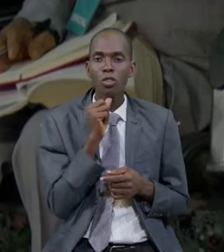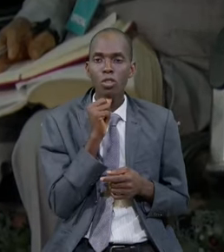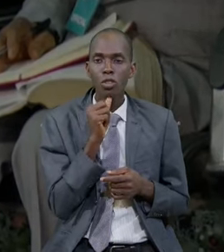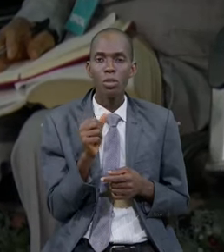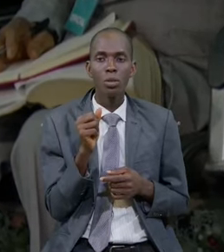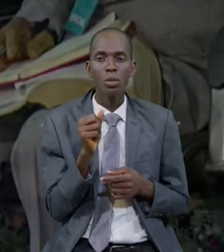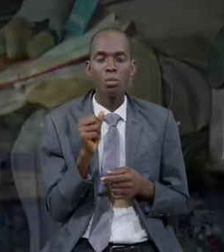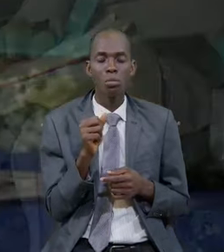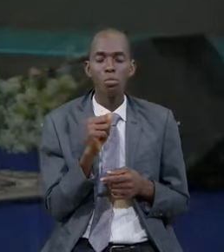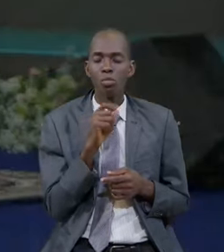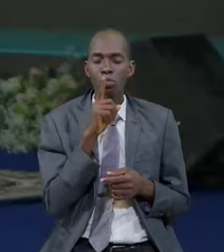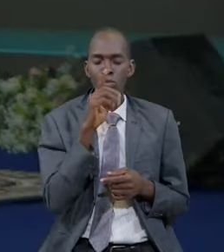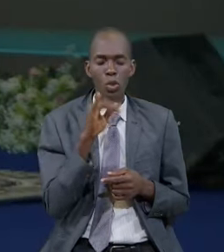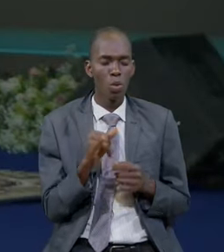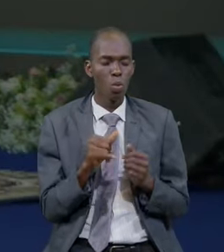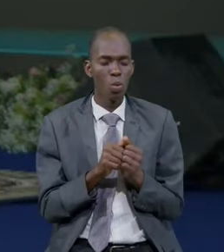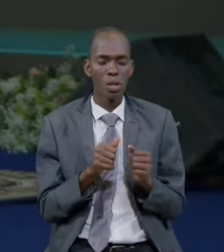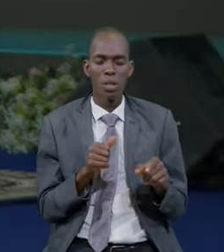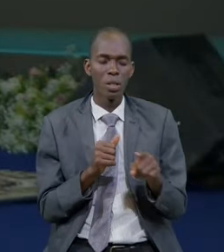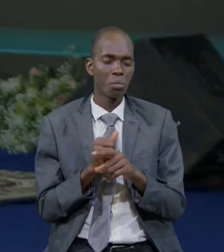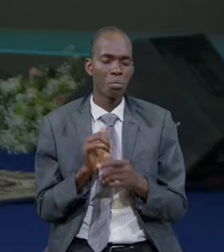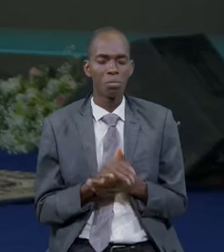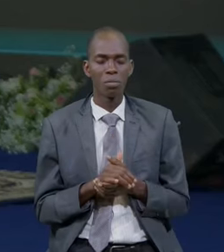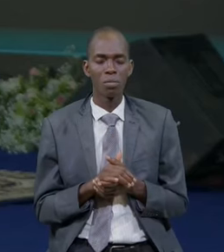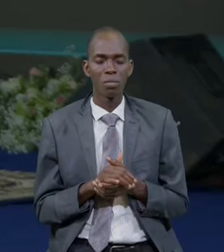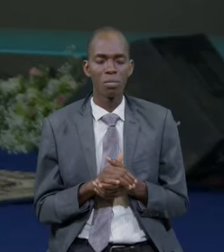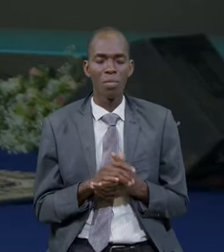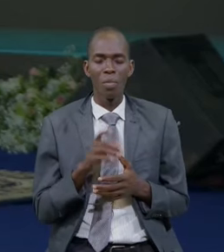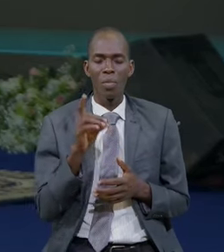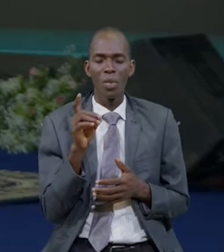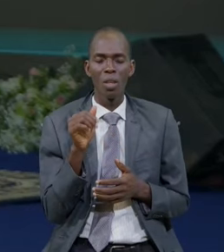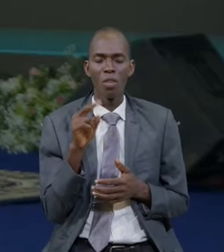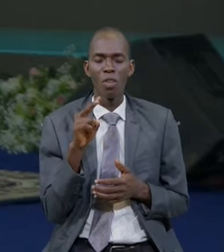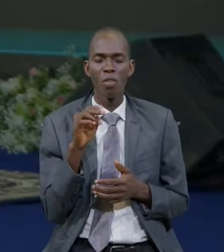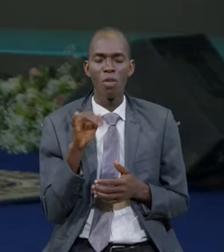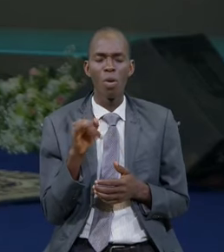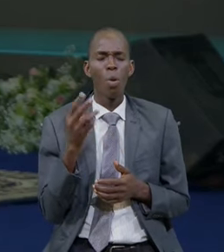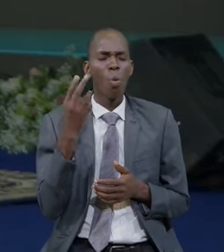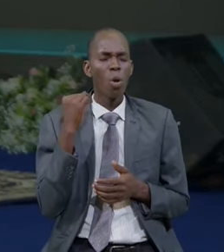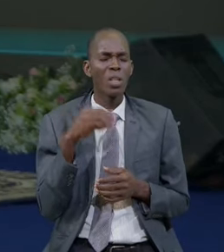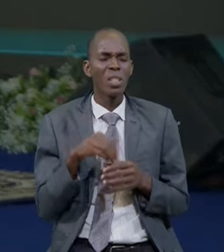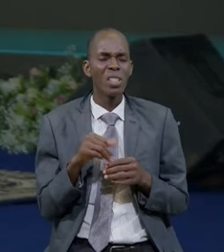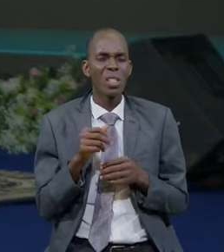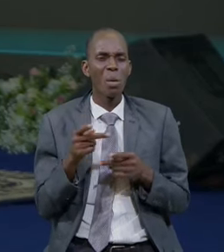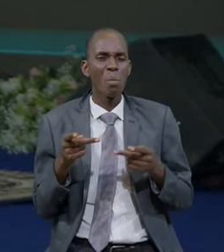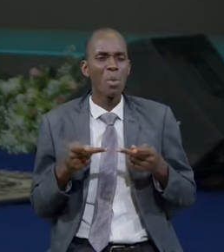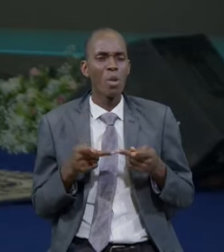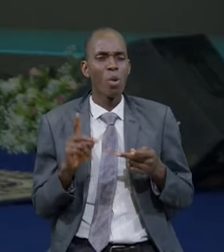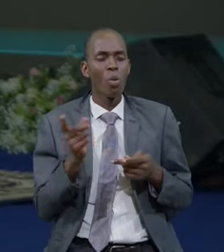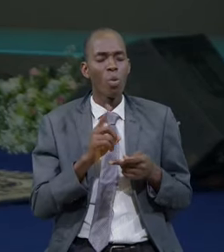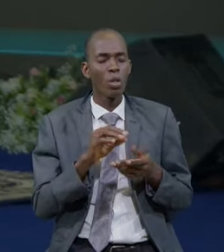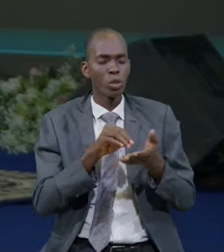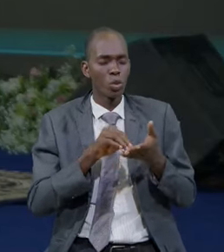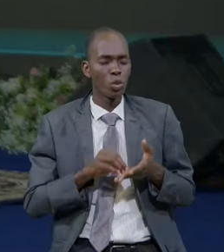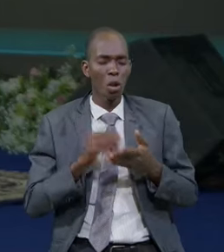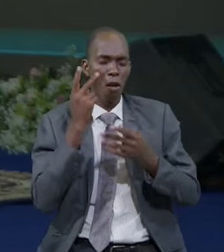n'allait pas avec eux. Il était en un lieu où son appel ne serait